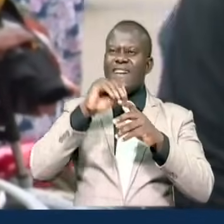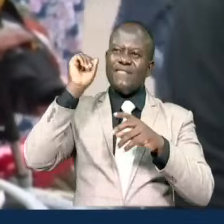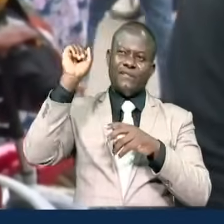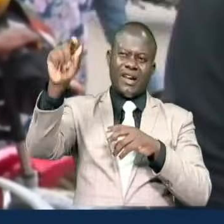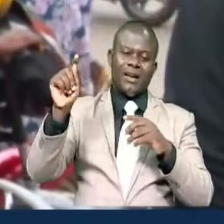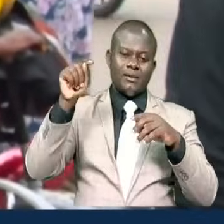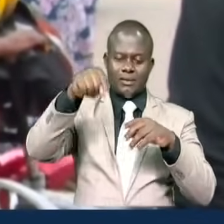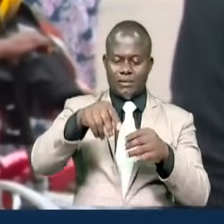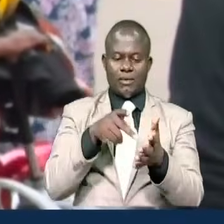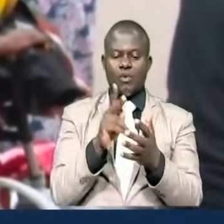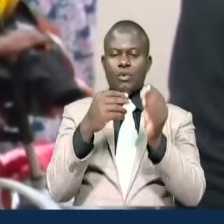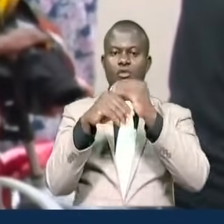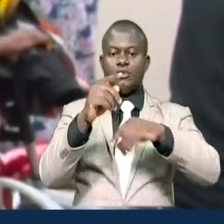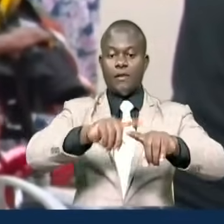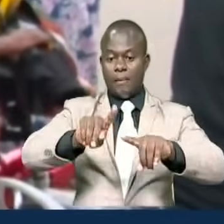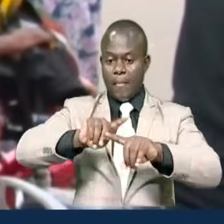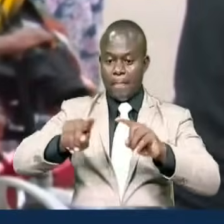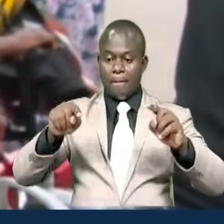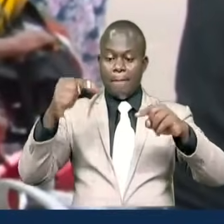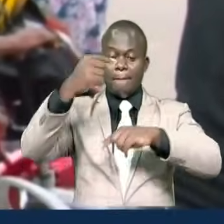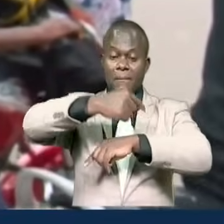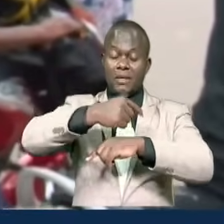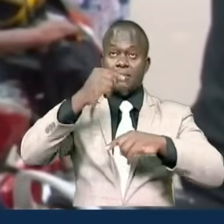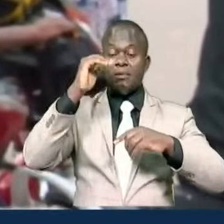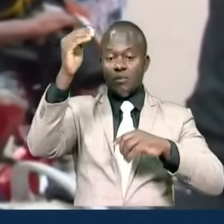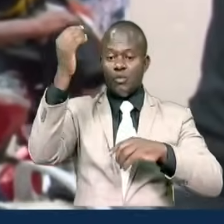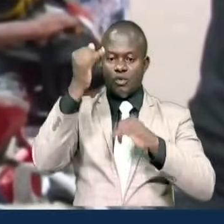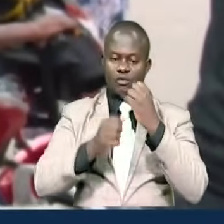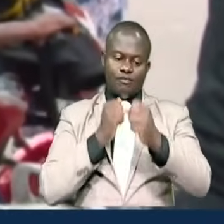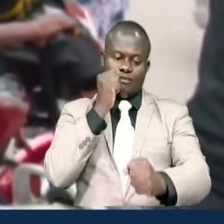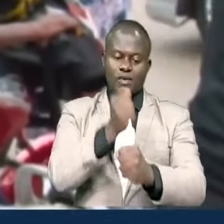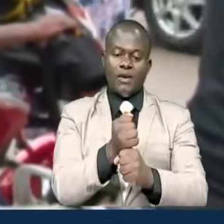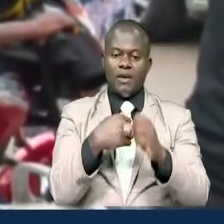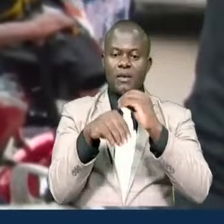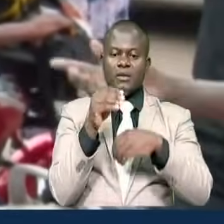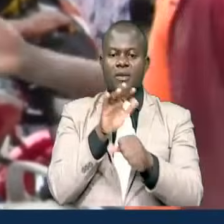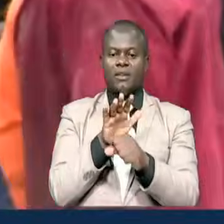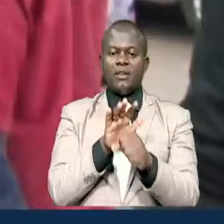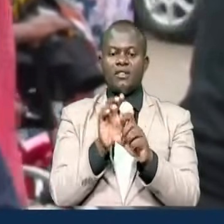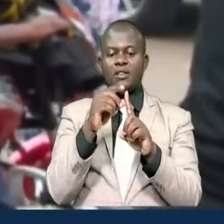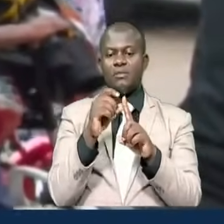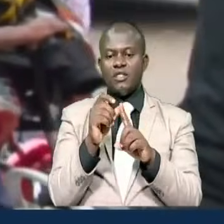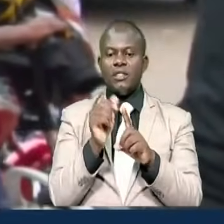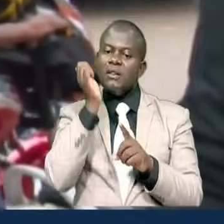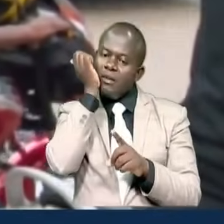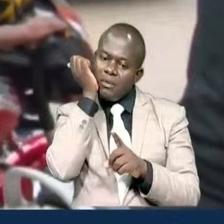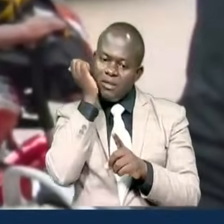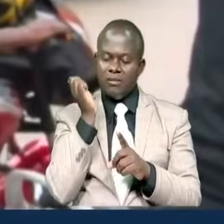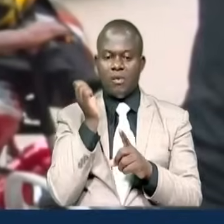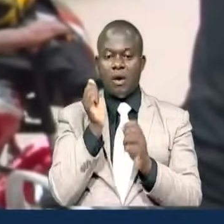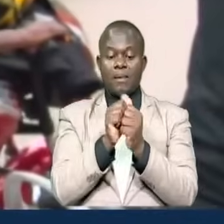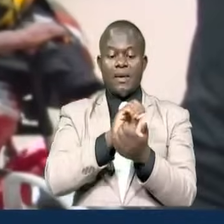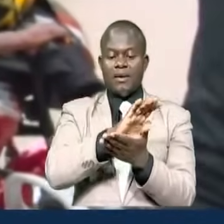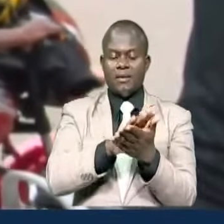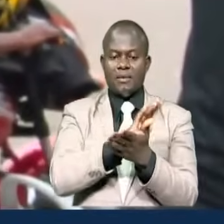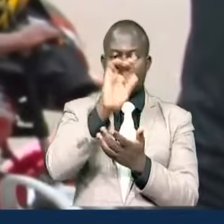kurangura ibicuruzwa bitandukanye muri iminsi mikuru isoza umwaka batubwiye ko ibicuruzwa cyane cyane umuceri ibishyimbo ndetse n'amavuta